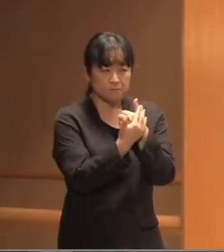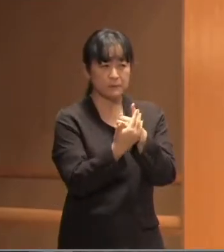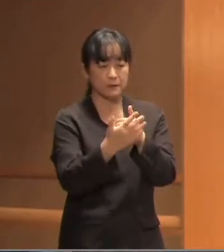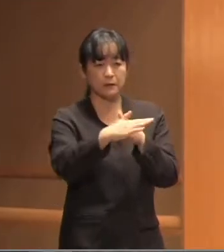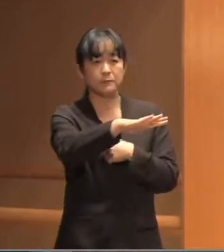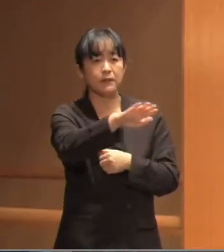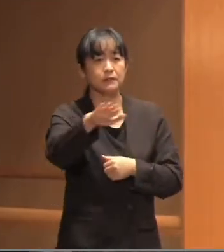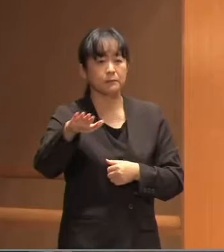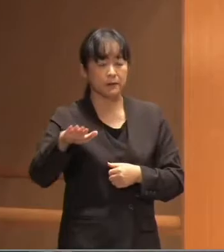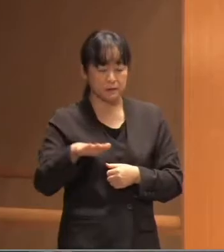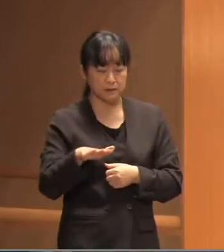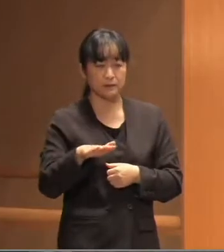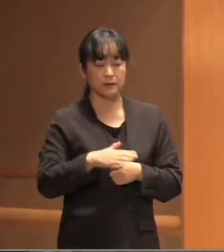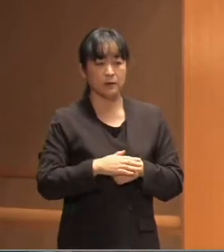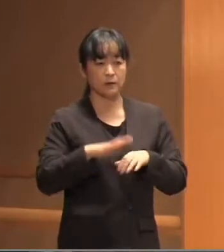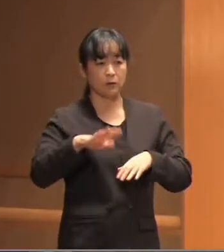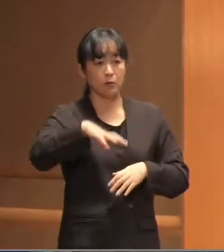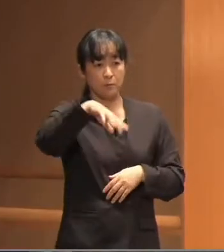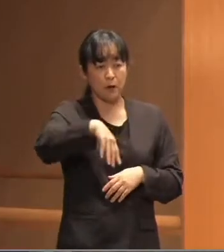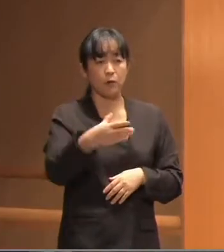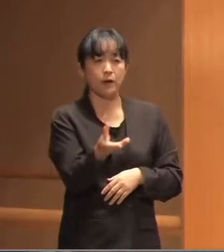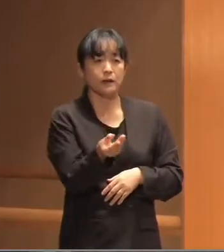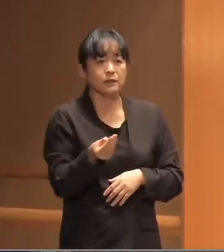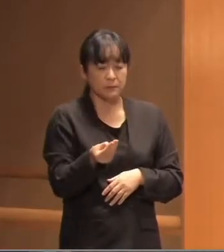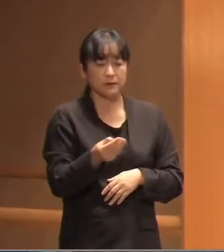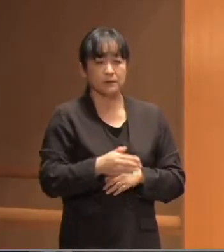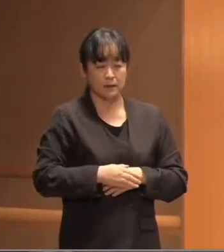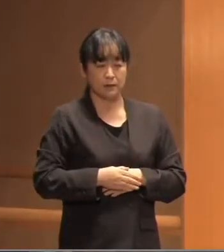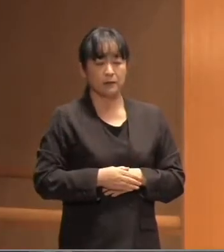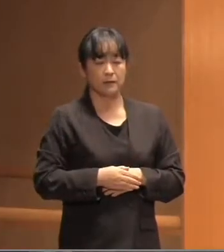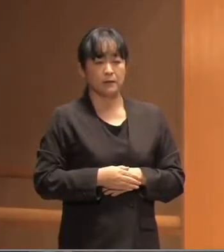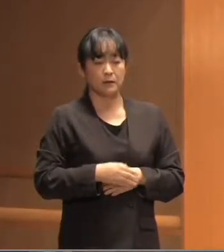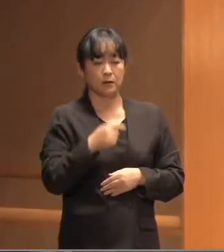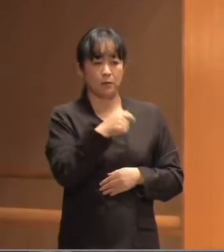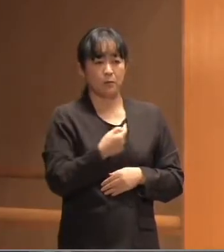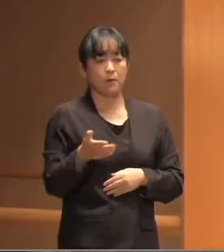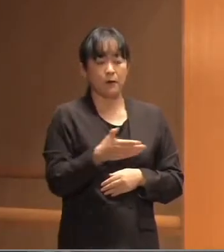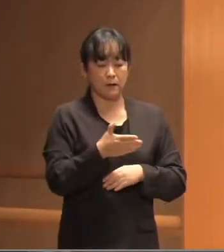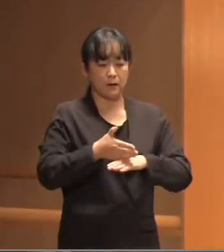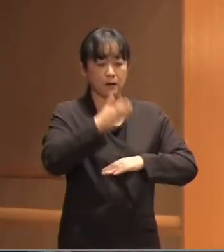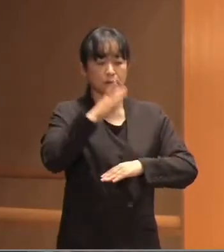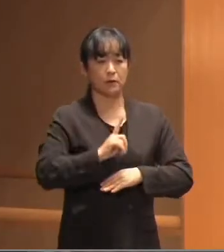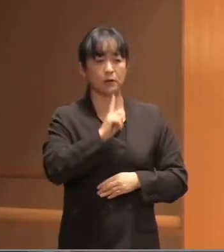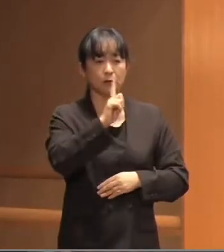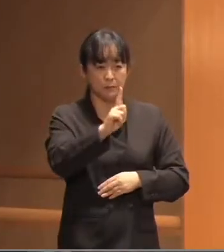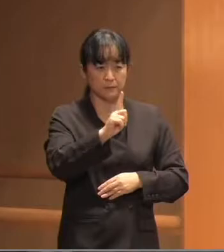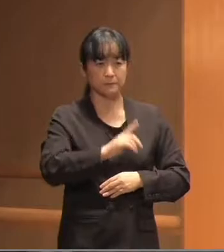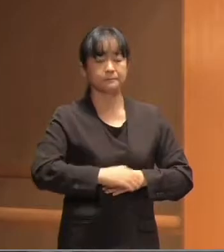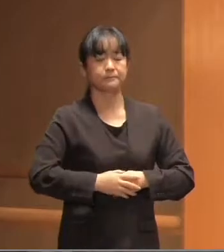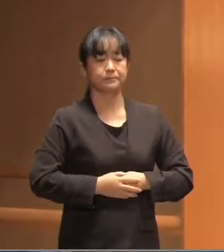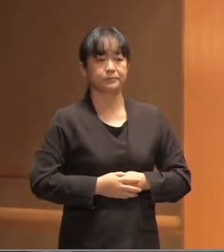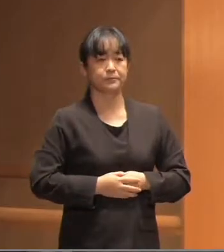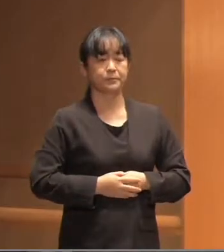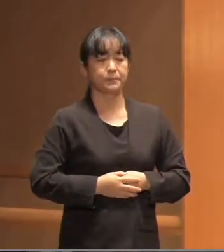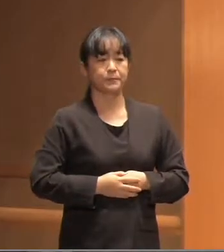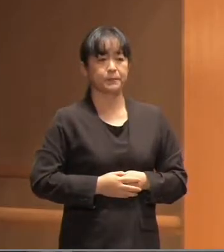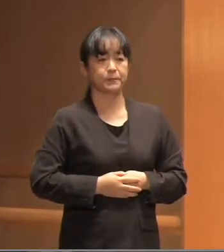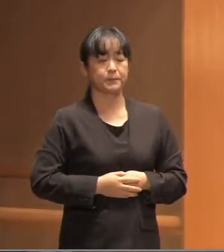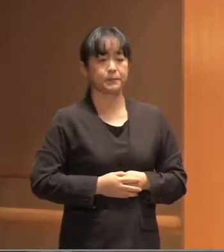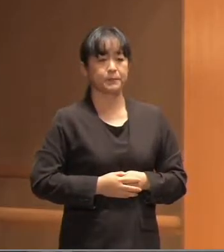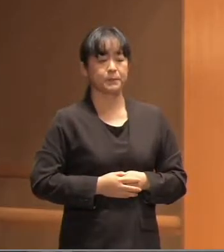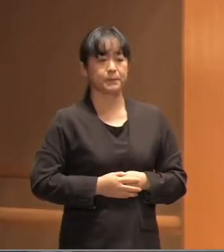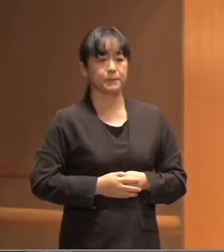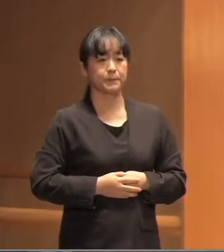ました皆様に、この場をお借りいたしまして心より感謝を申し上げます。